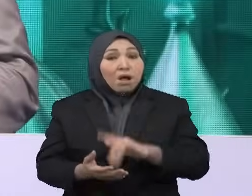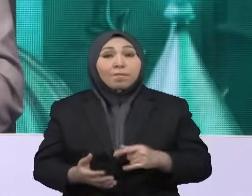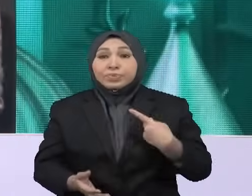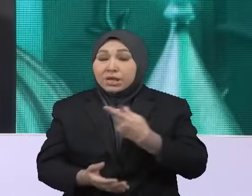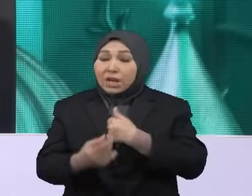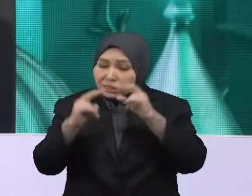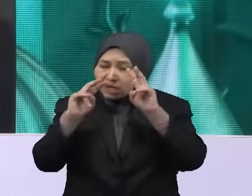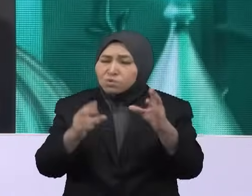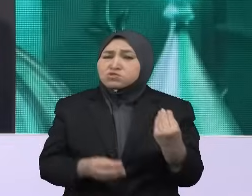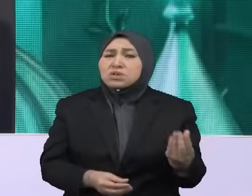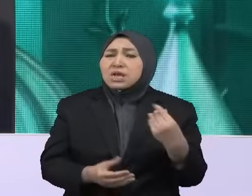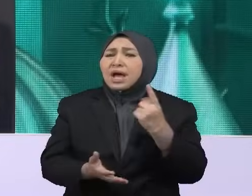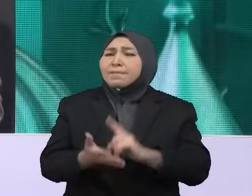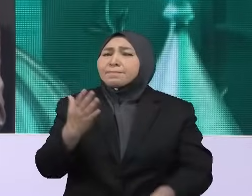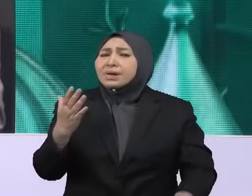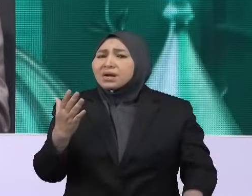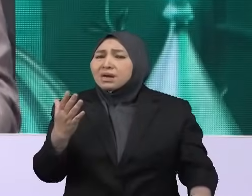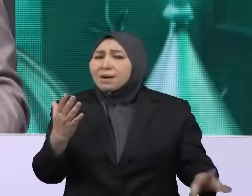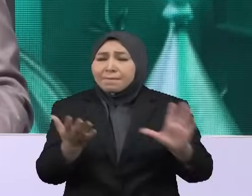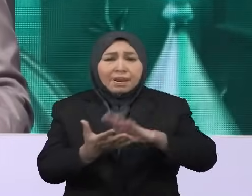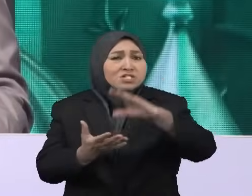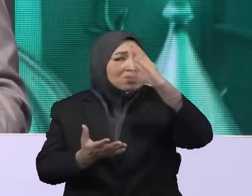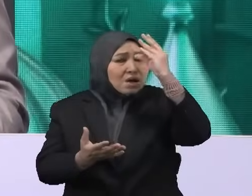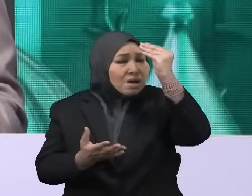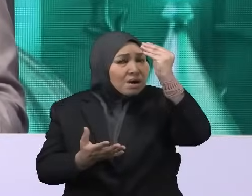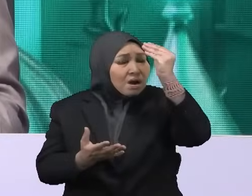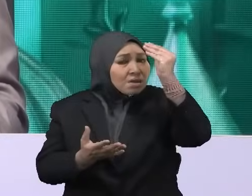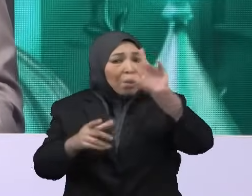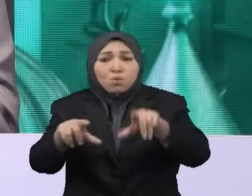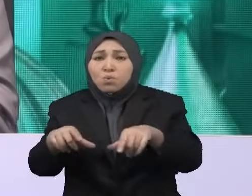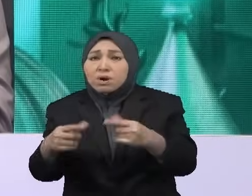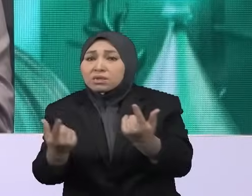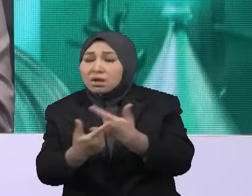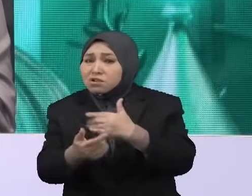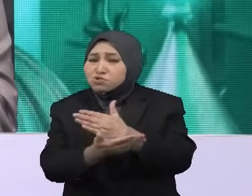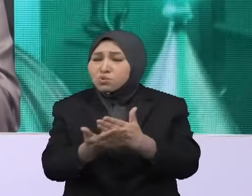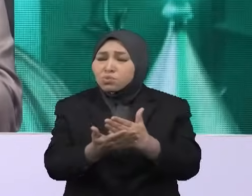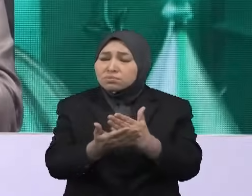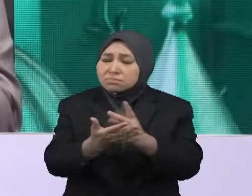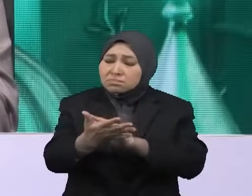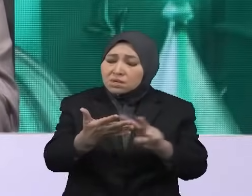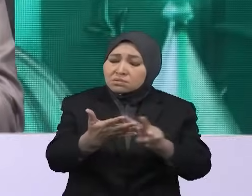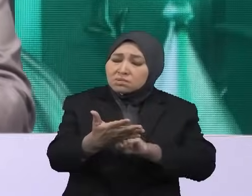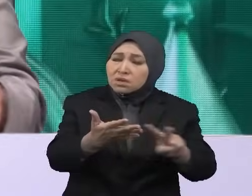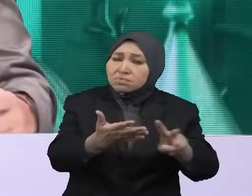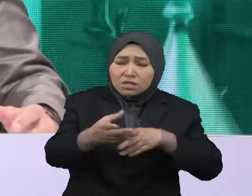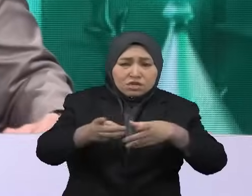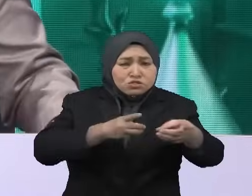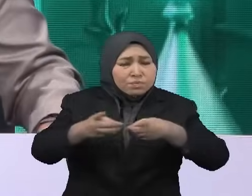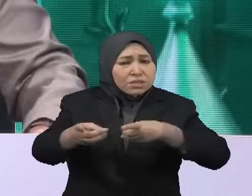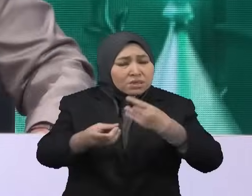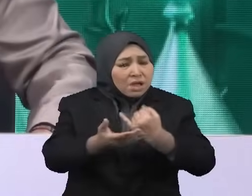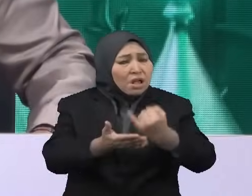melihat sedikit apakah pelajaran Al-Quran ataupun dari sudut tilawah Al-Quran, disiplin-disiplin dalam ilmu membaca